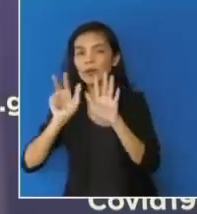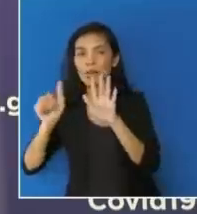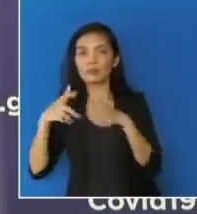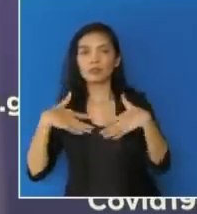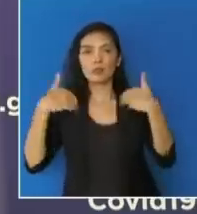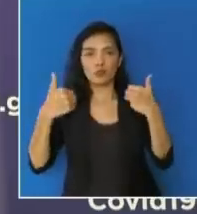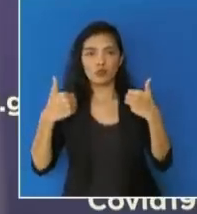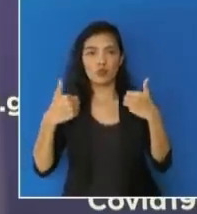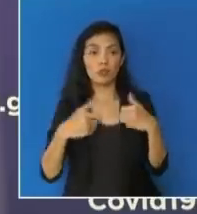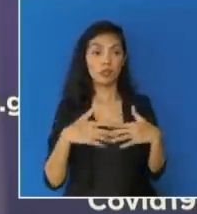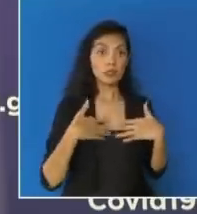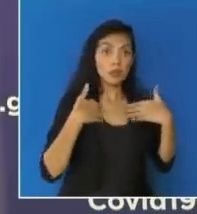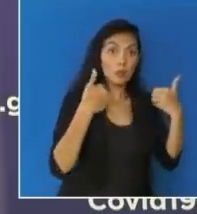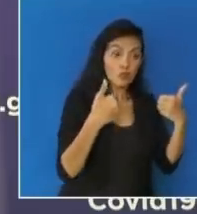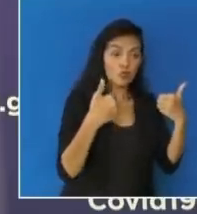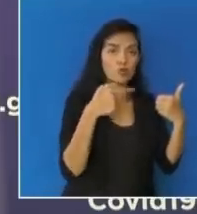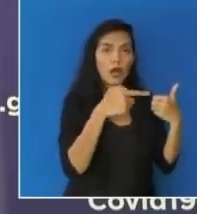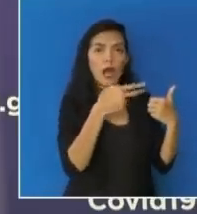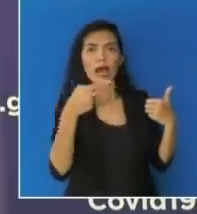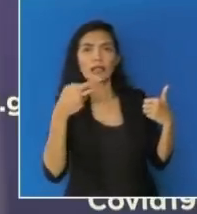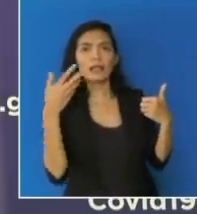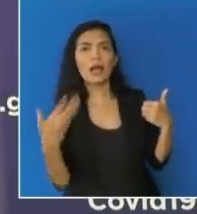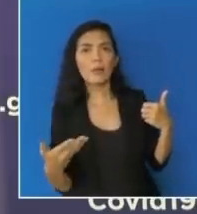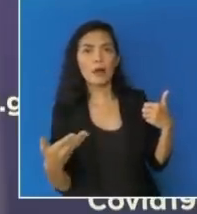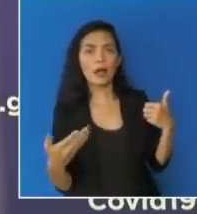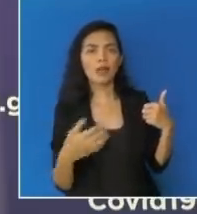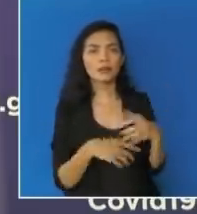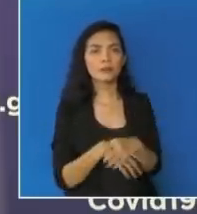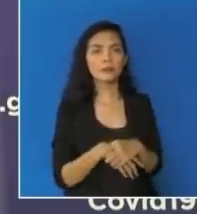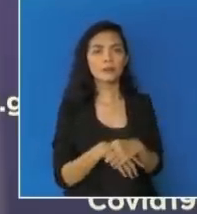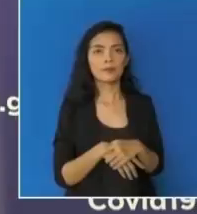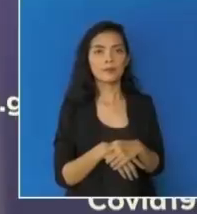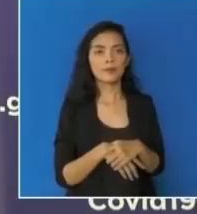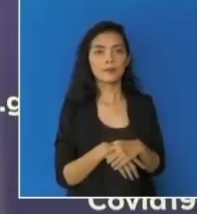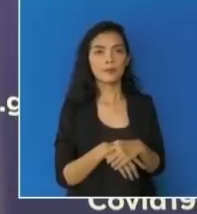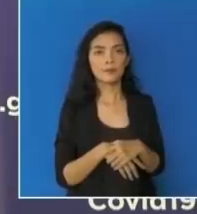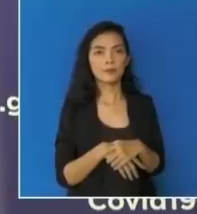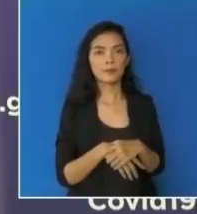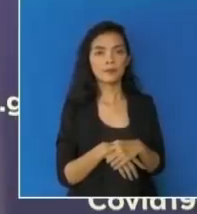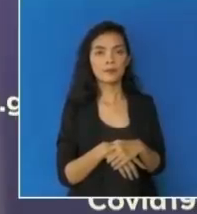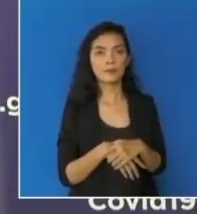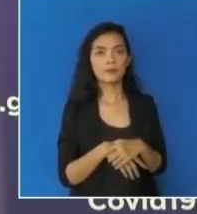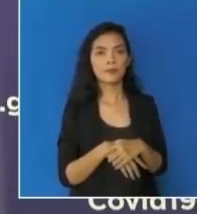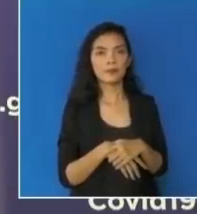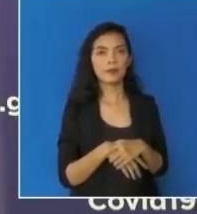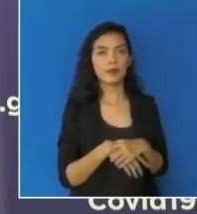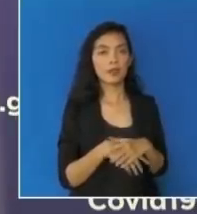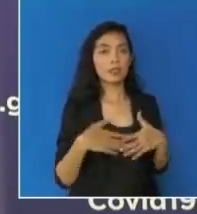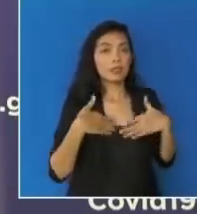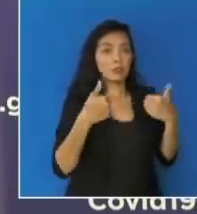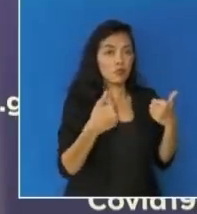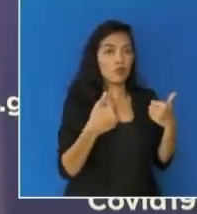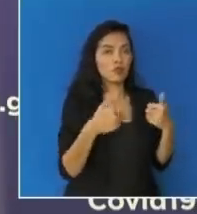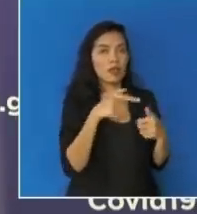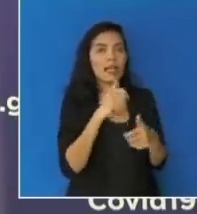Kriteria sembuh ini adalah sembuh berdasarkan hasil laboratorium 2